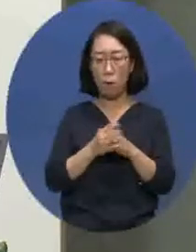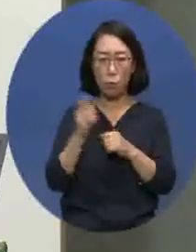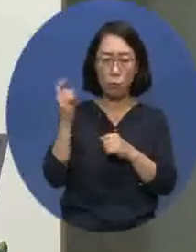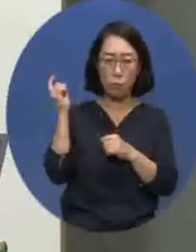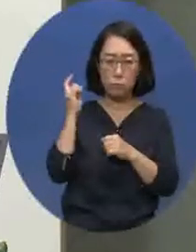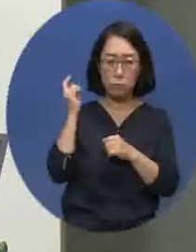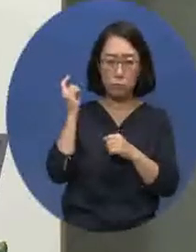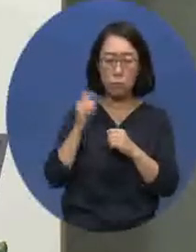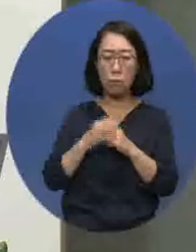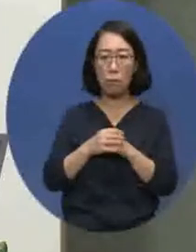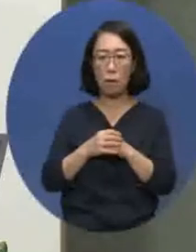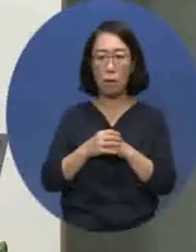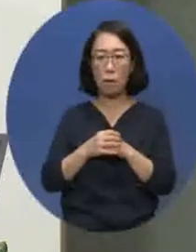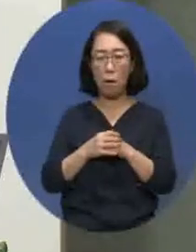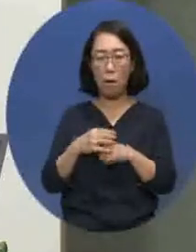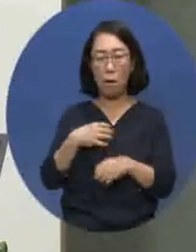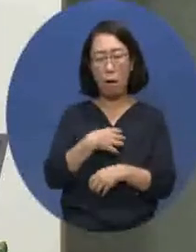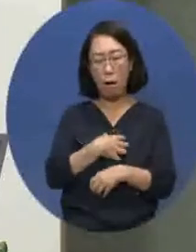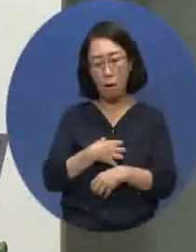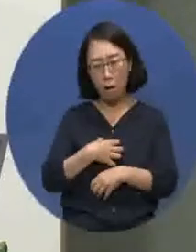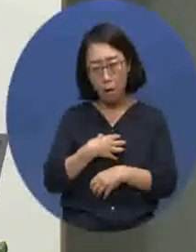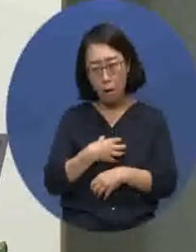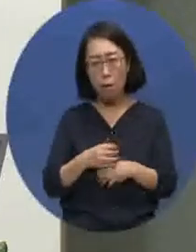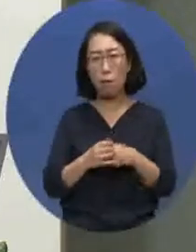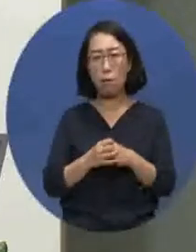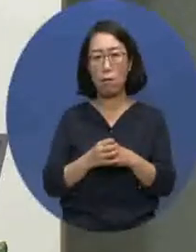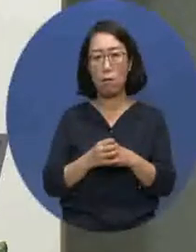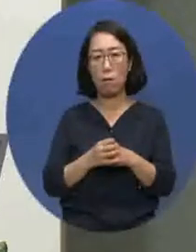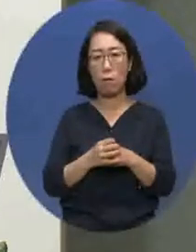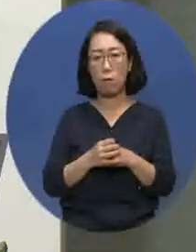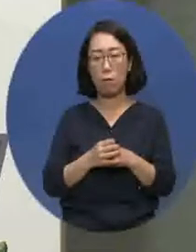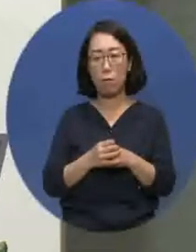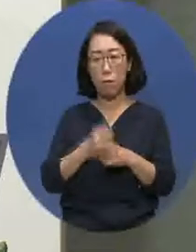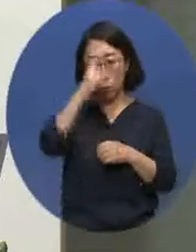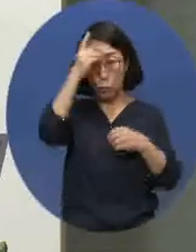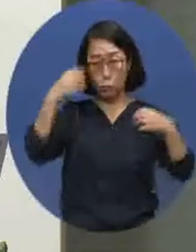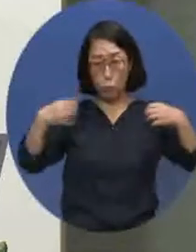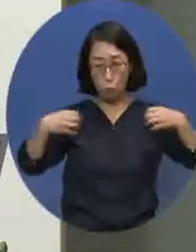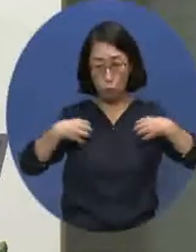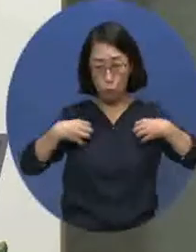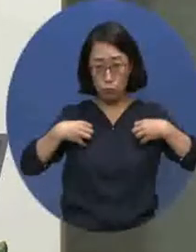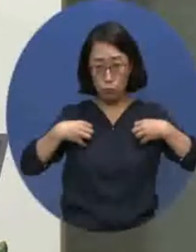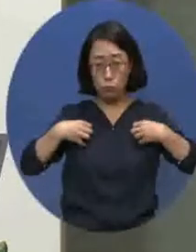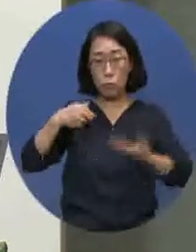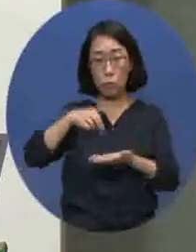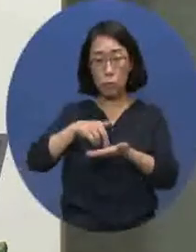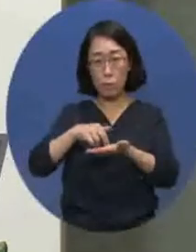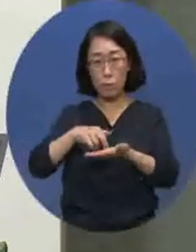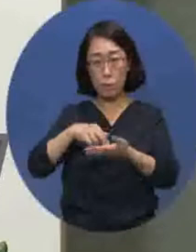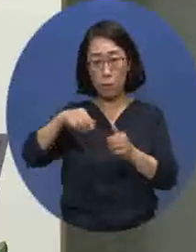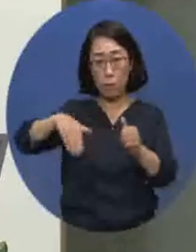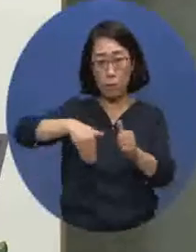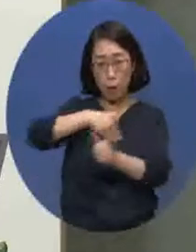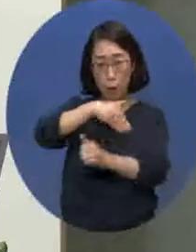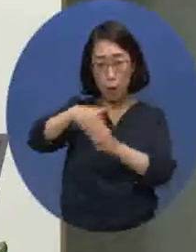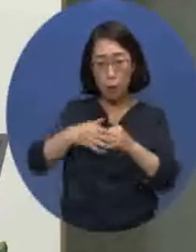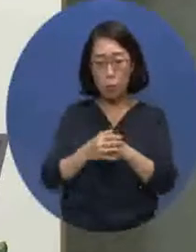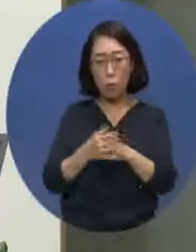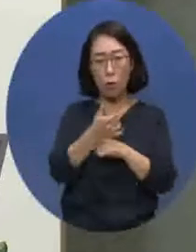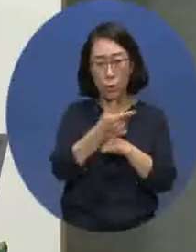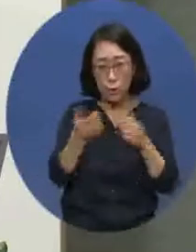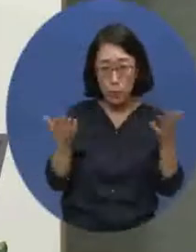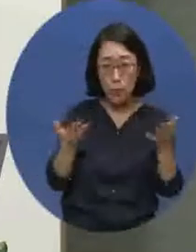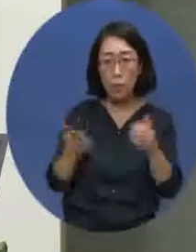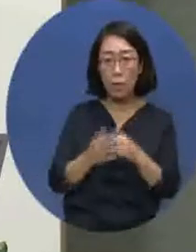때 암담했다 줘요 그러니까 이제 행 정부도 이런 상황에 이거 아니겠다 큰일나 타